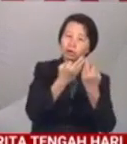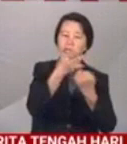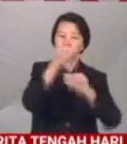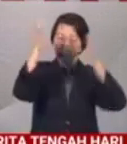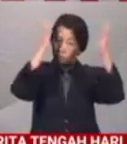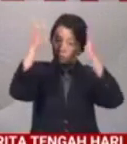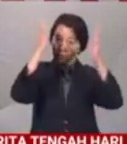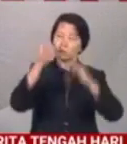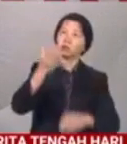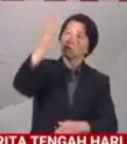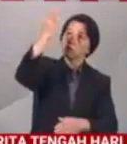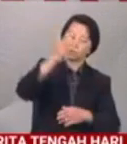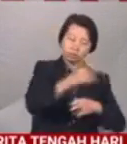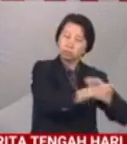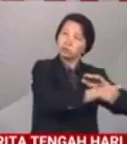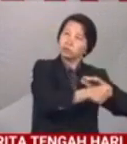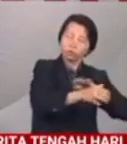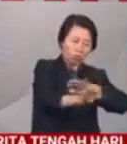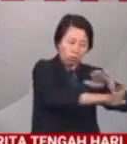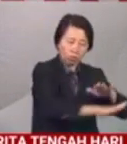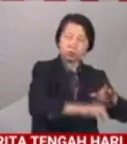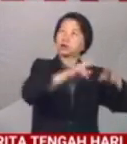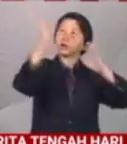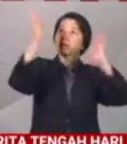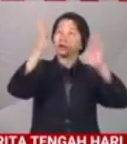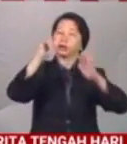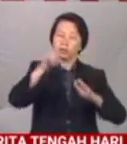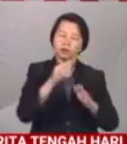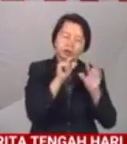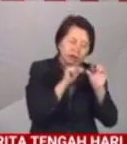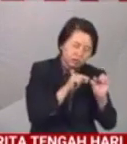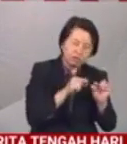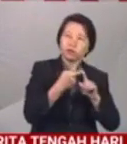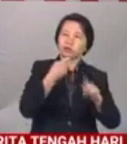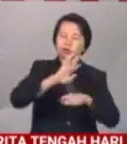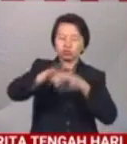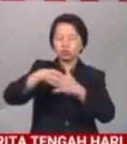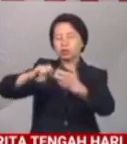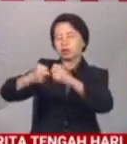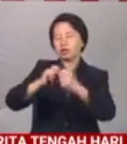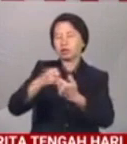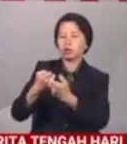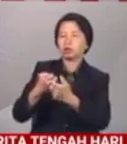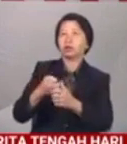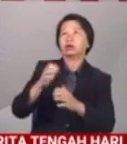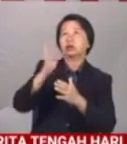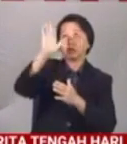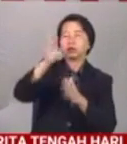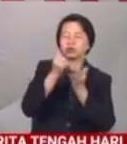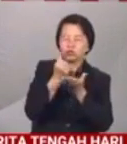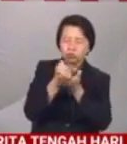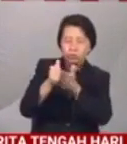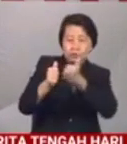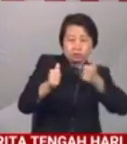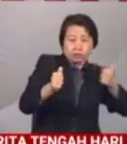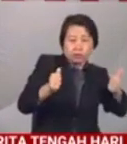kami, Engkau lindungilah hamba-Mu yang kredit ini daripada segala musibah, Engkau jauhilah diri